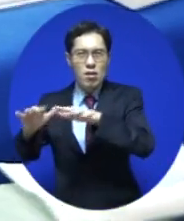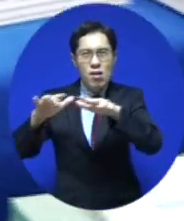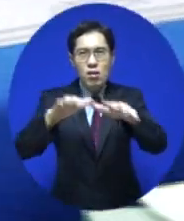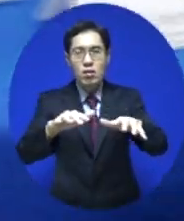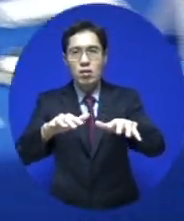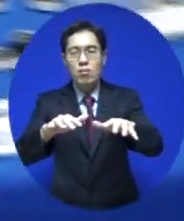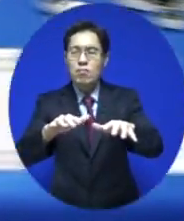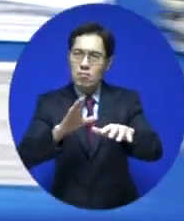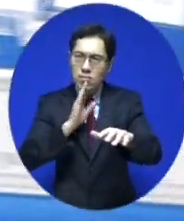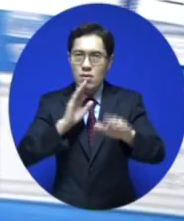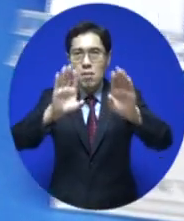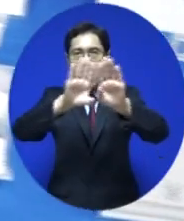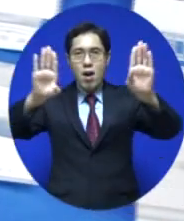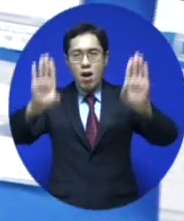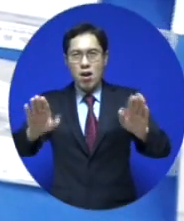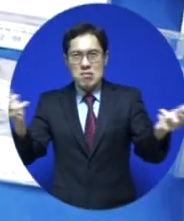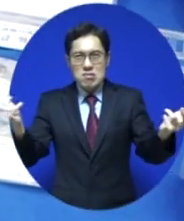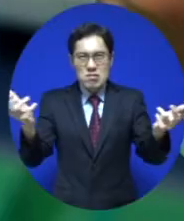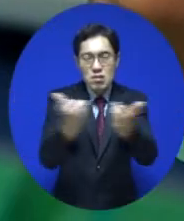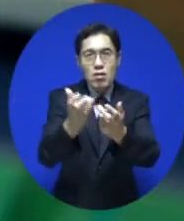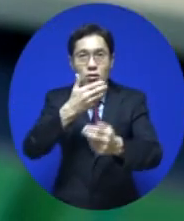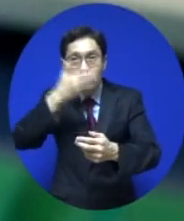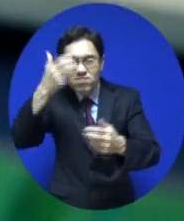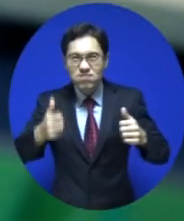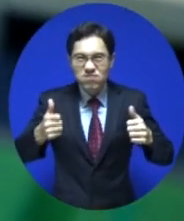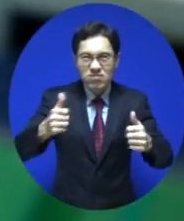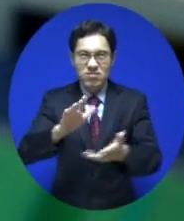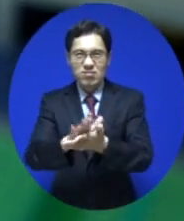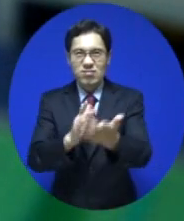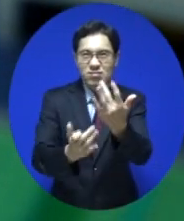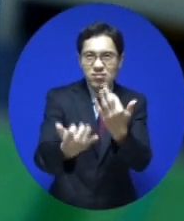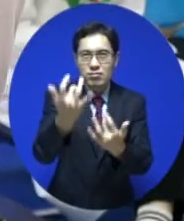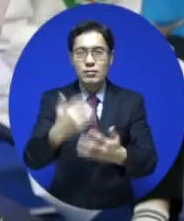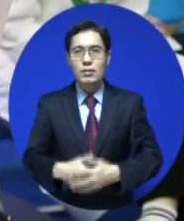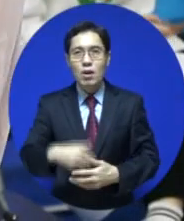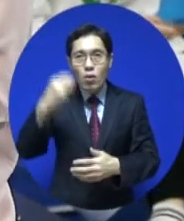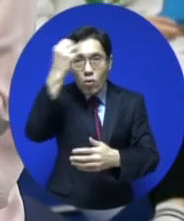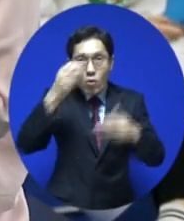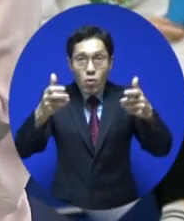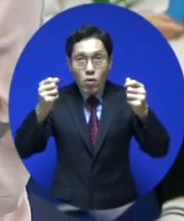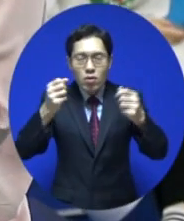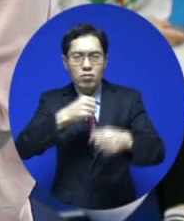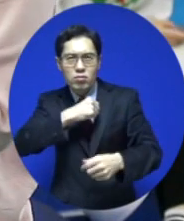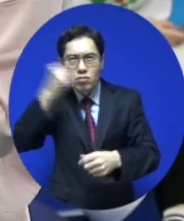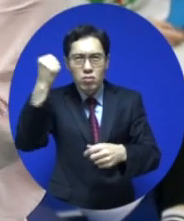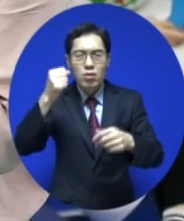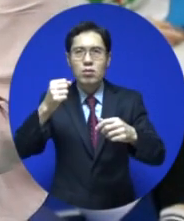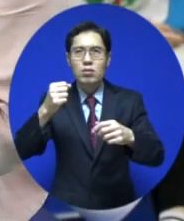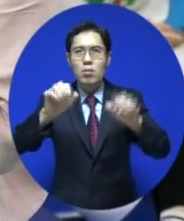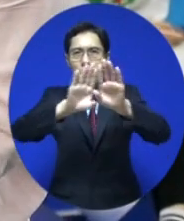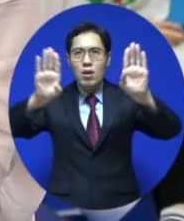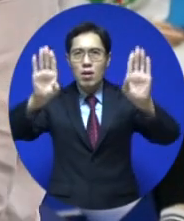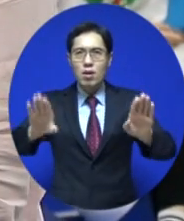다녀갔는데요. 그야말로 박람회장 안이 후끈후끈 꿈을 향한 열정으로 뜨거웠습니다. 고졸 성공